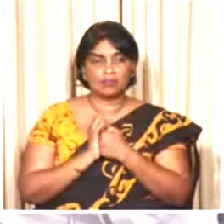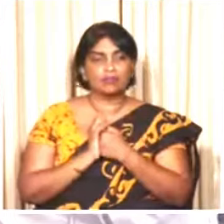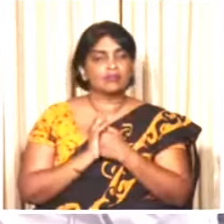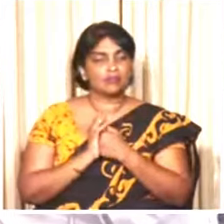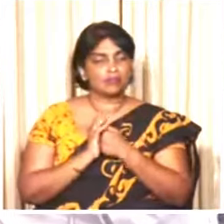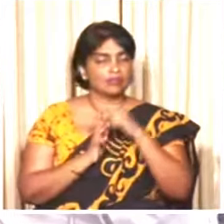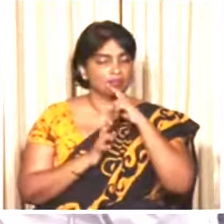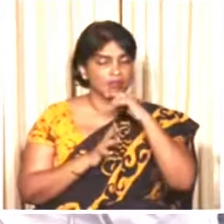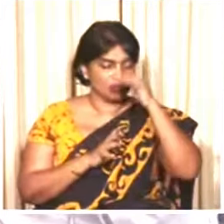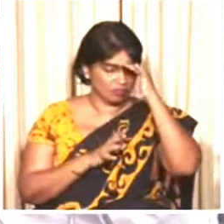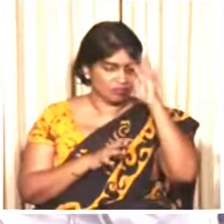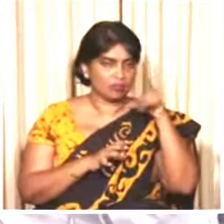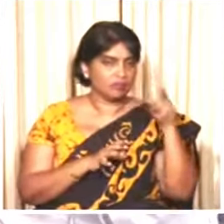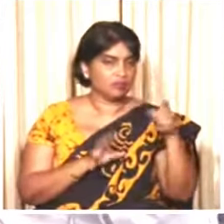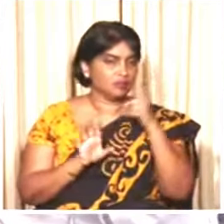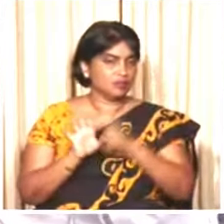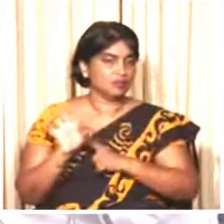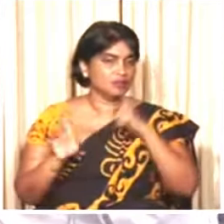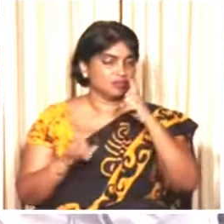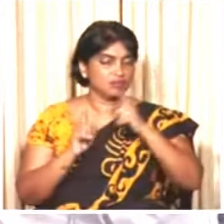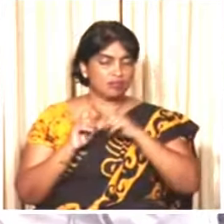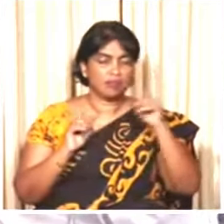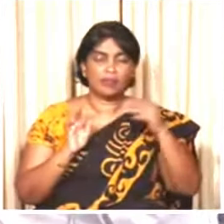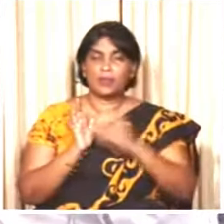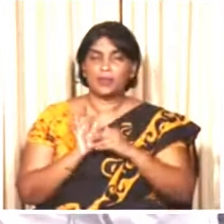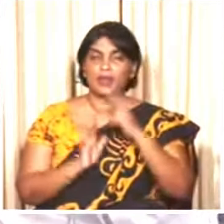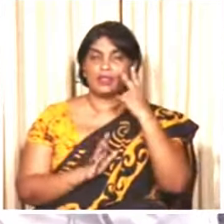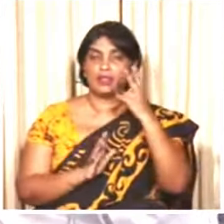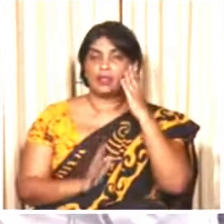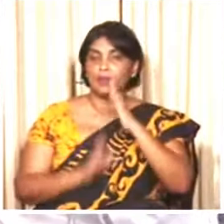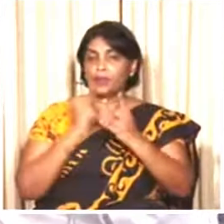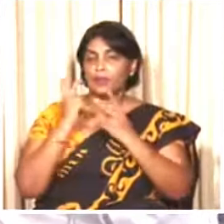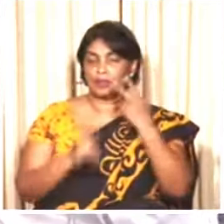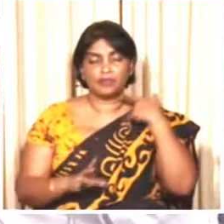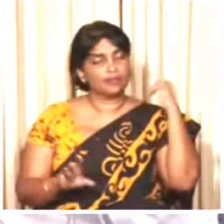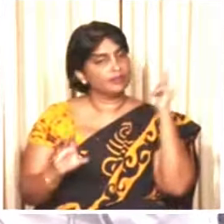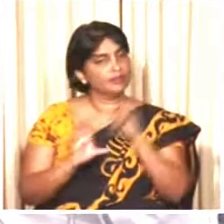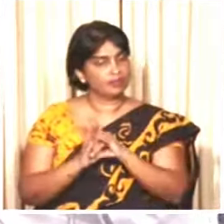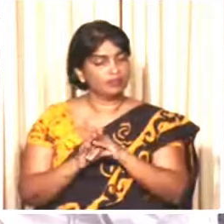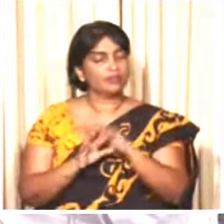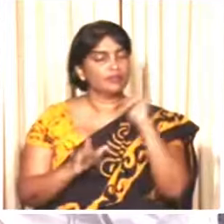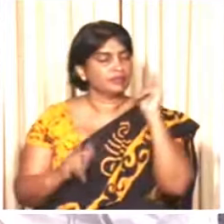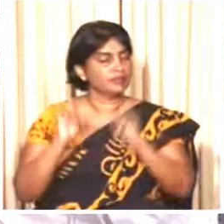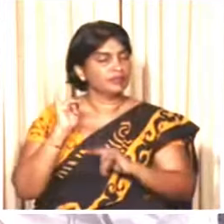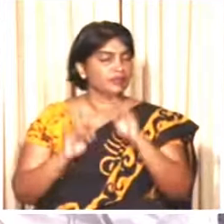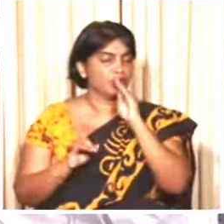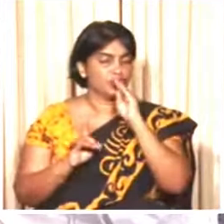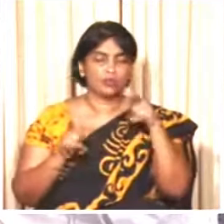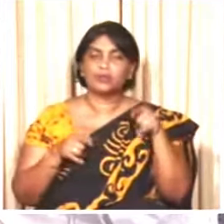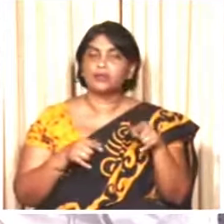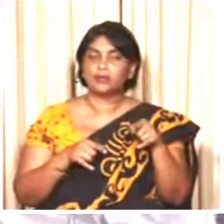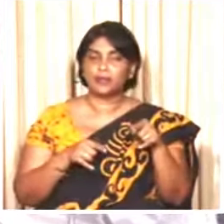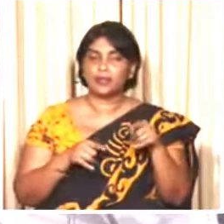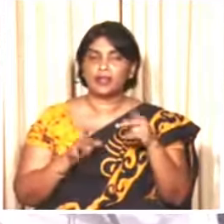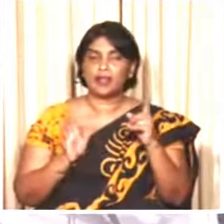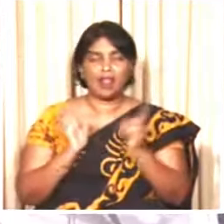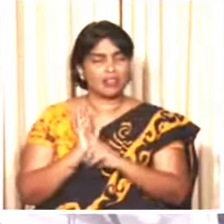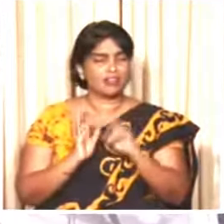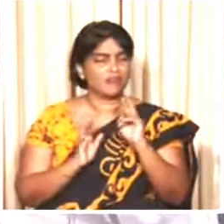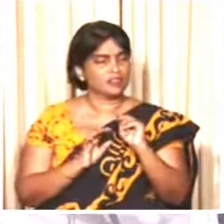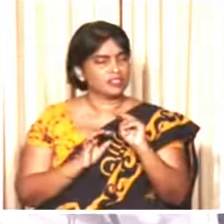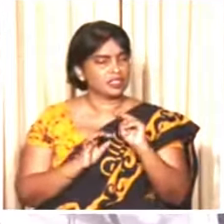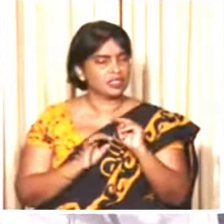කරගත්තුමනි. අවුරුද්දකට මිලියන 2ක් සංචාරක වෙනවා. දල වශයෙන් 20ක්